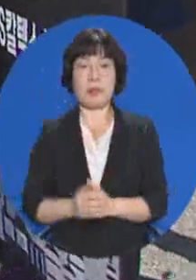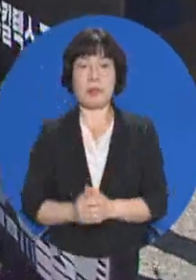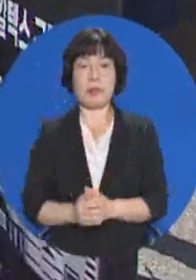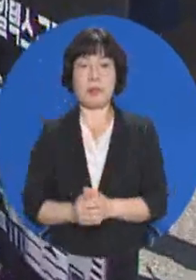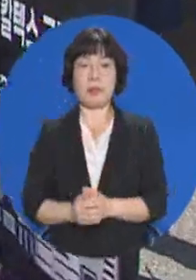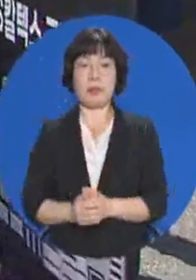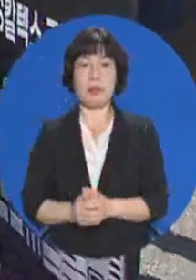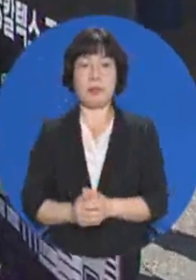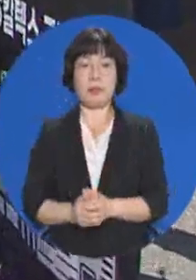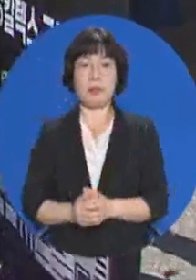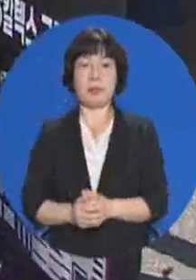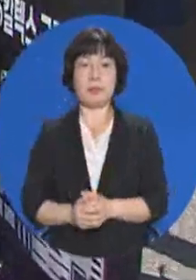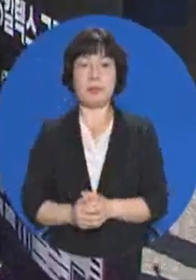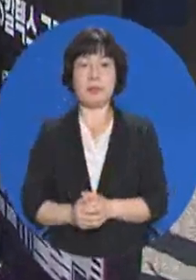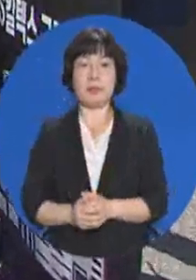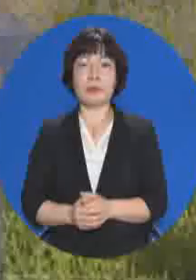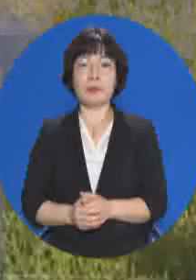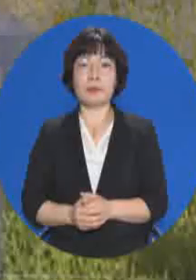뉴스 문형철입니다.